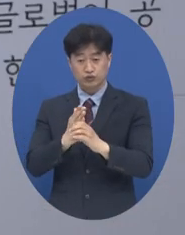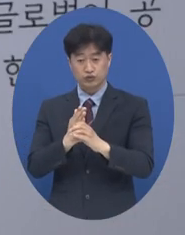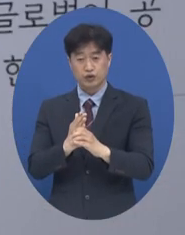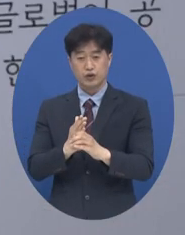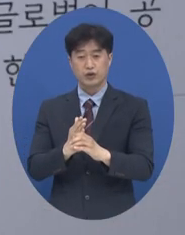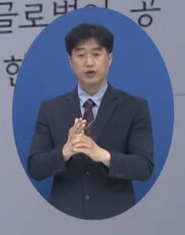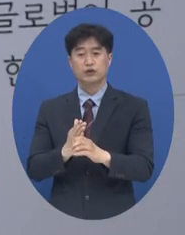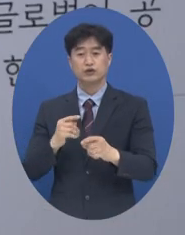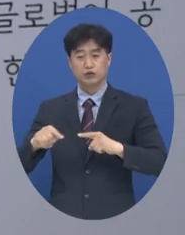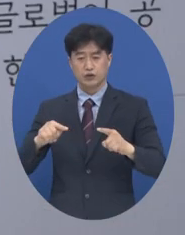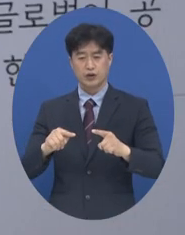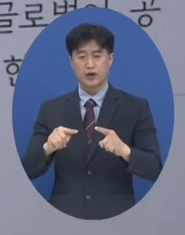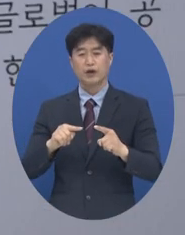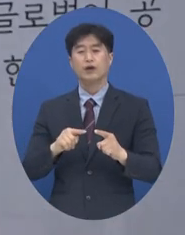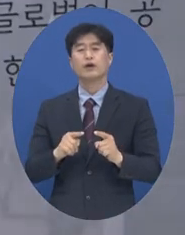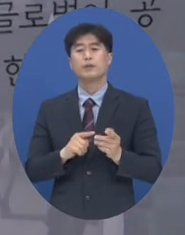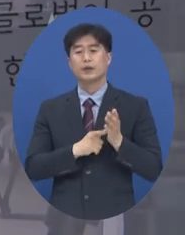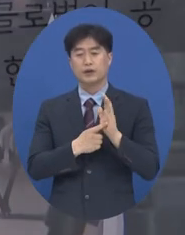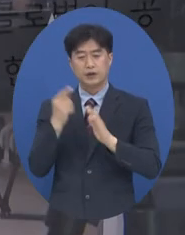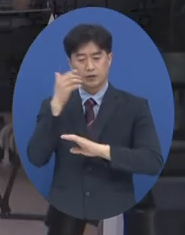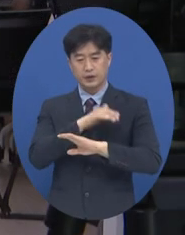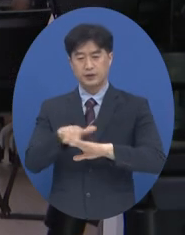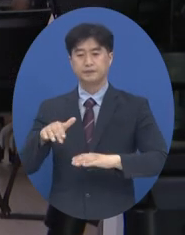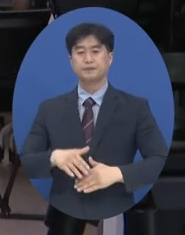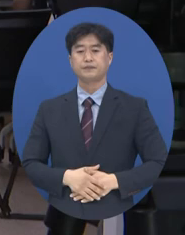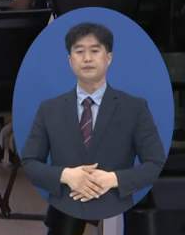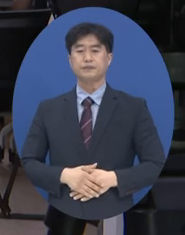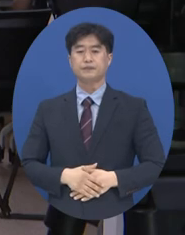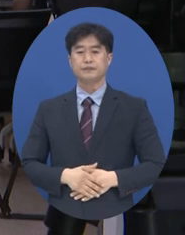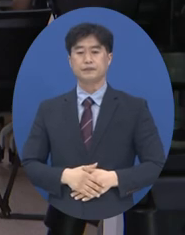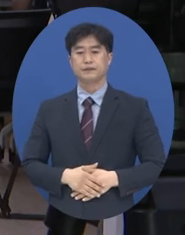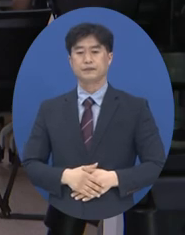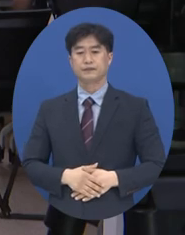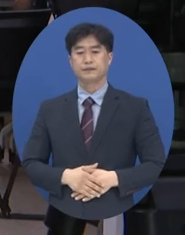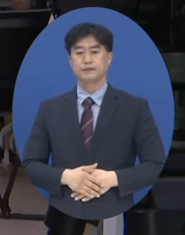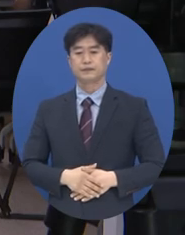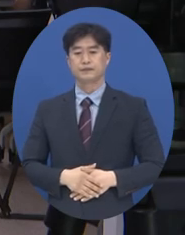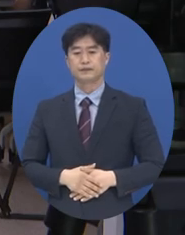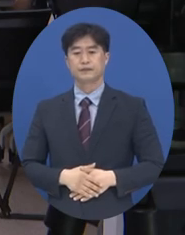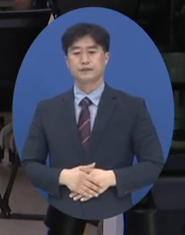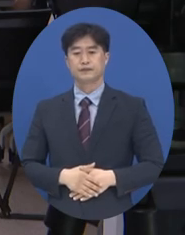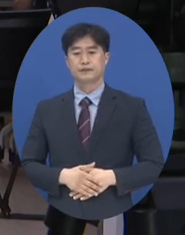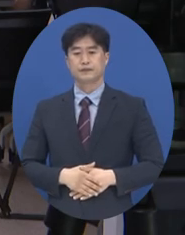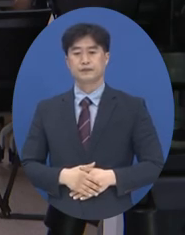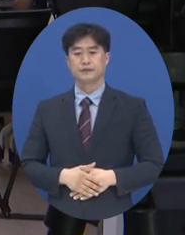주권 정책을 발전시켜 나가겠다는 구상입니다. 경기GTV 구영슬입니다.